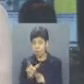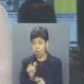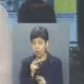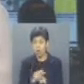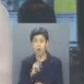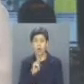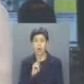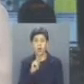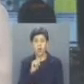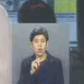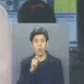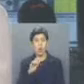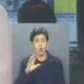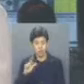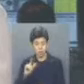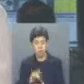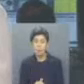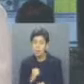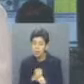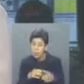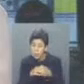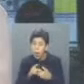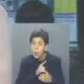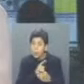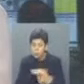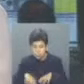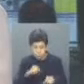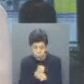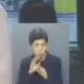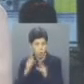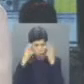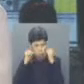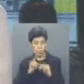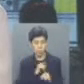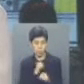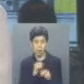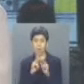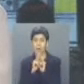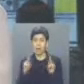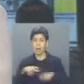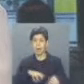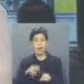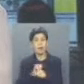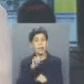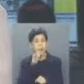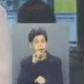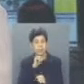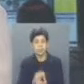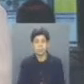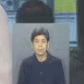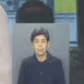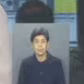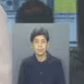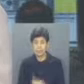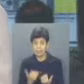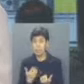นอช.นะคะขึ้นมาเพื่อรับรองอำนาจหน้าที่ของนายกรัฐมนตรีและกรรมการบริหารจัดการน้ำแบบเบ็ดเสร็จค่ะขณะ